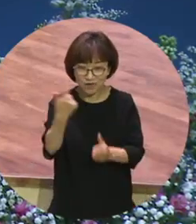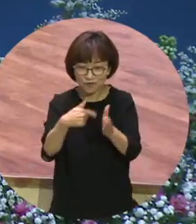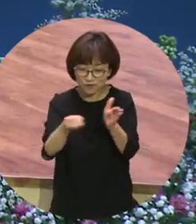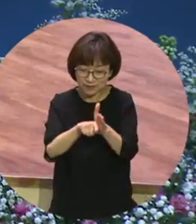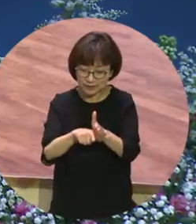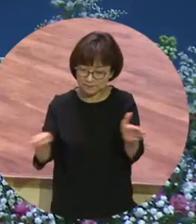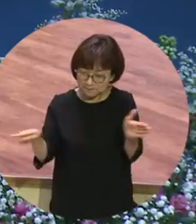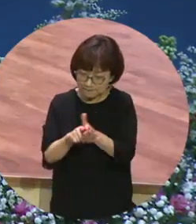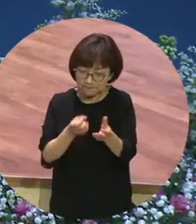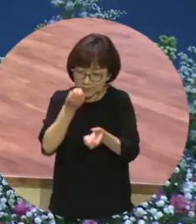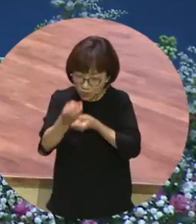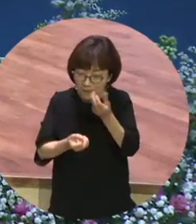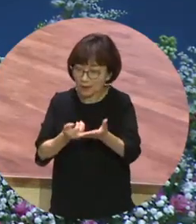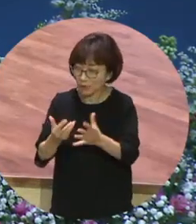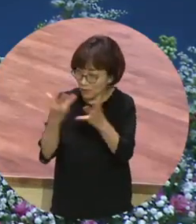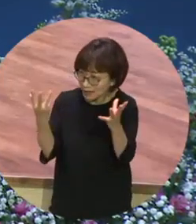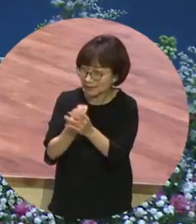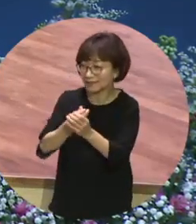믿습니다.